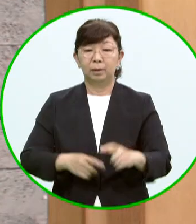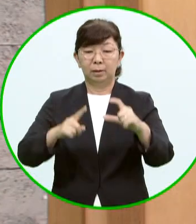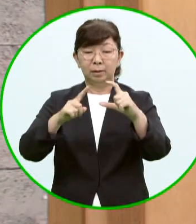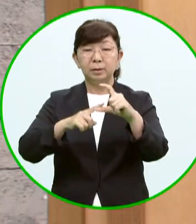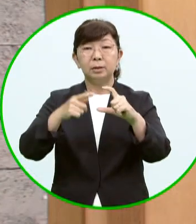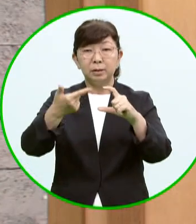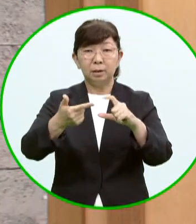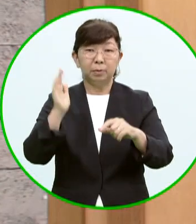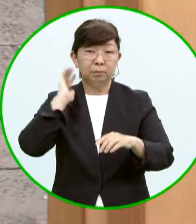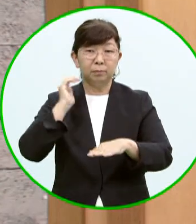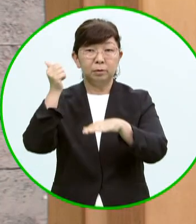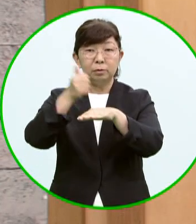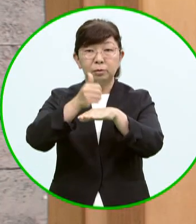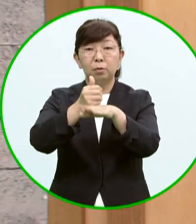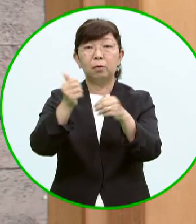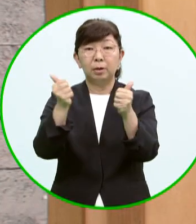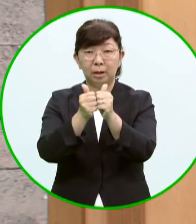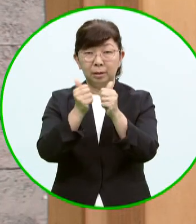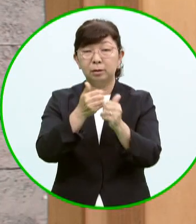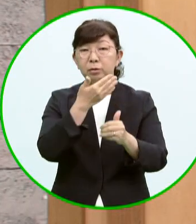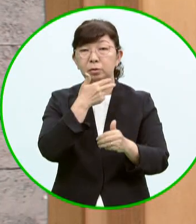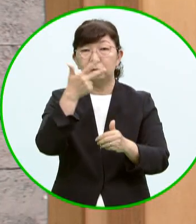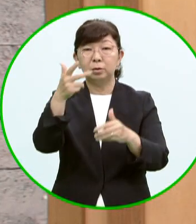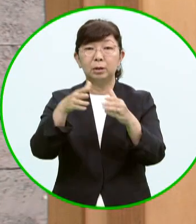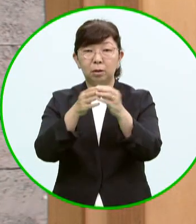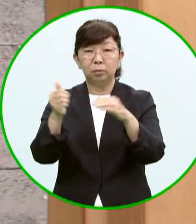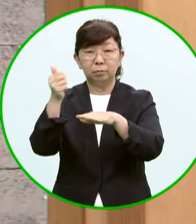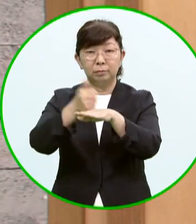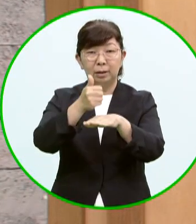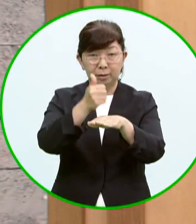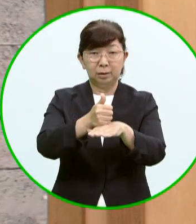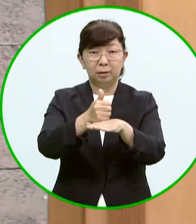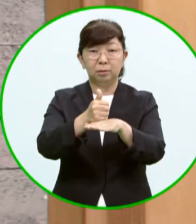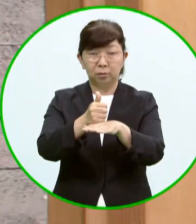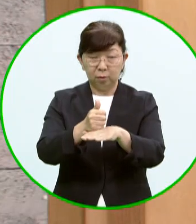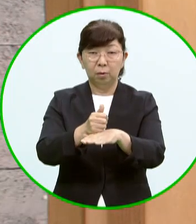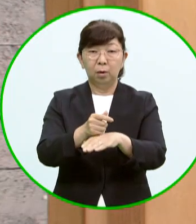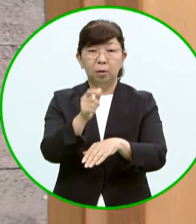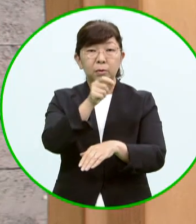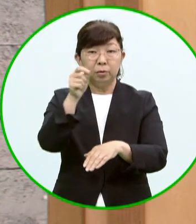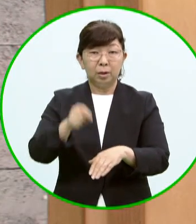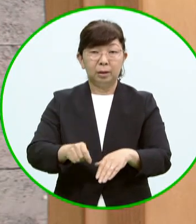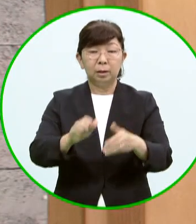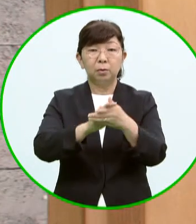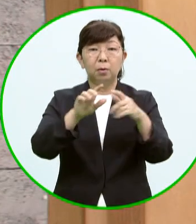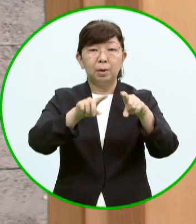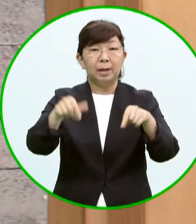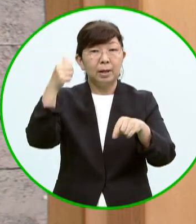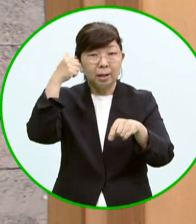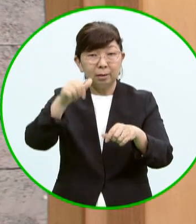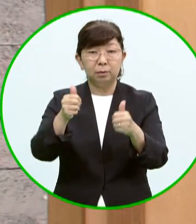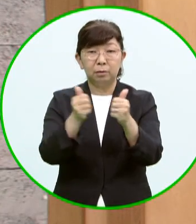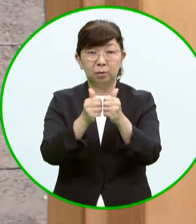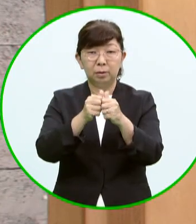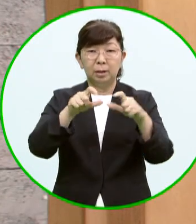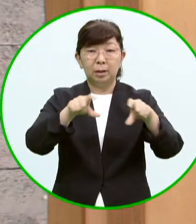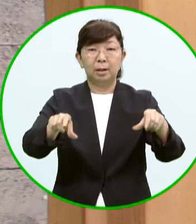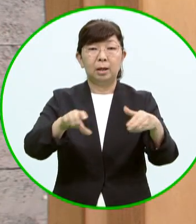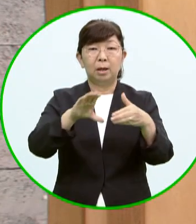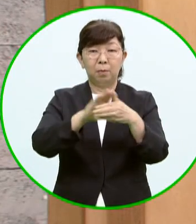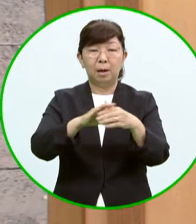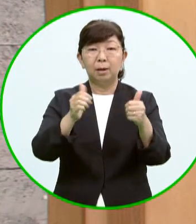G7サミット主要7カ国首脳会議とウクライナの和平案について協議する平和サミットに出席する